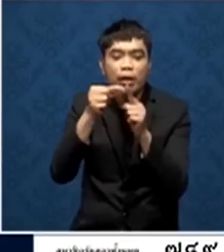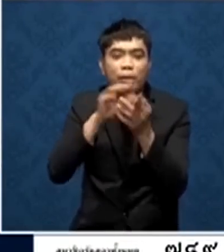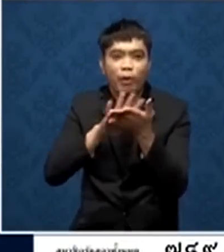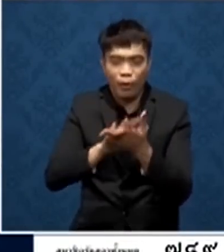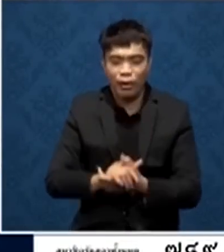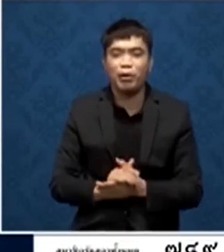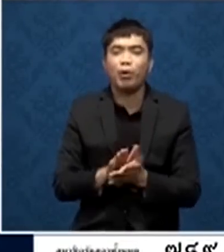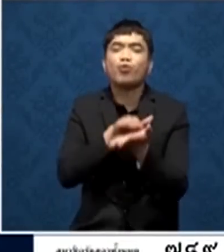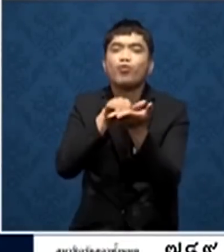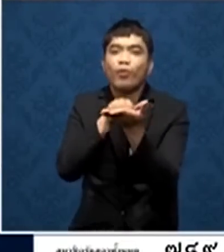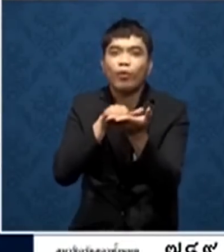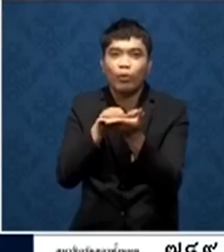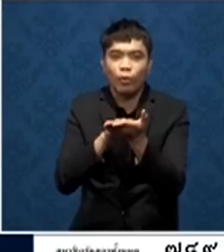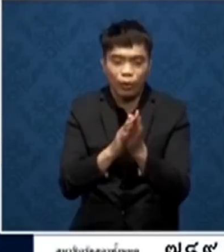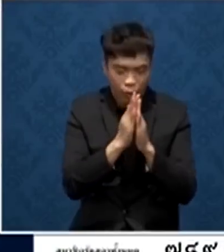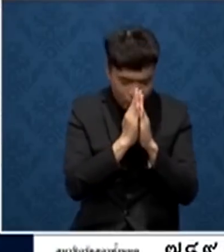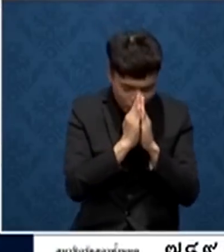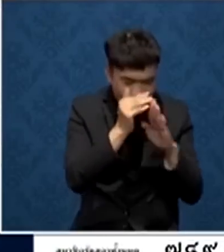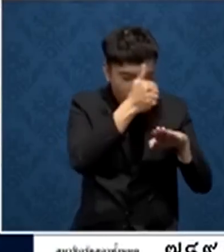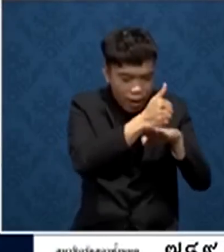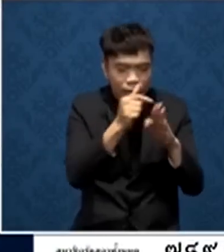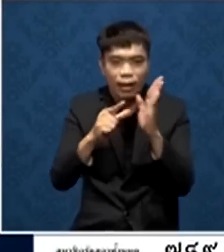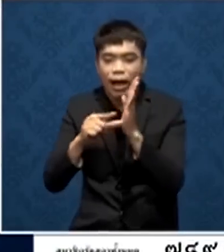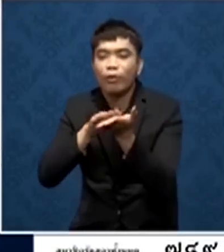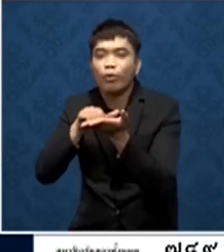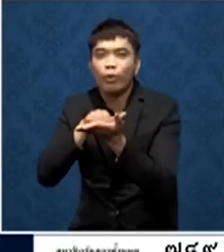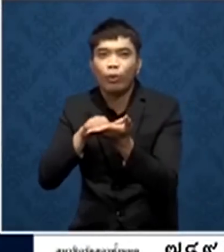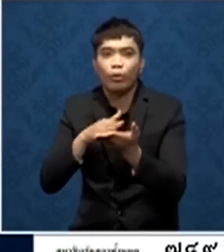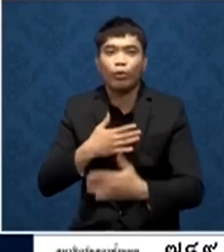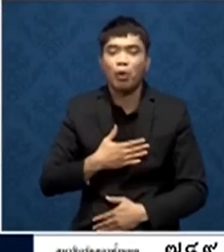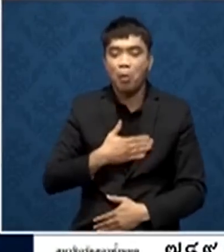ขอโทษอย่างยิ่งเลยนะครับผมต้องขอโทษหัวหน้ากับเลขาด้วยนะครับ